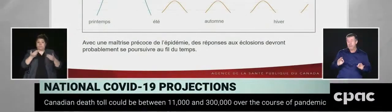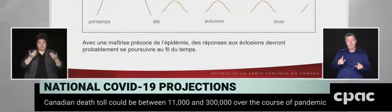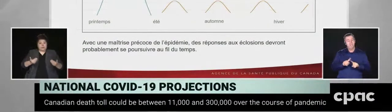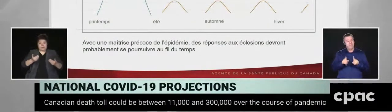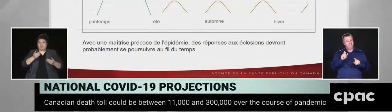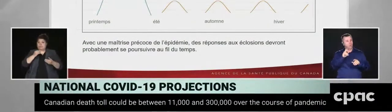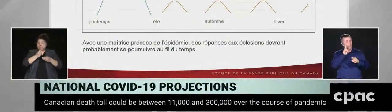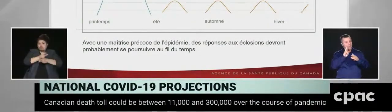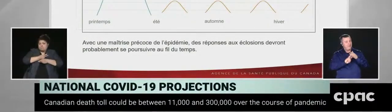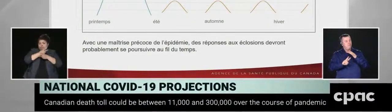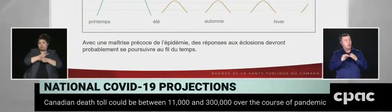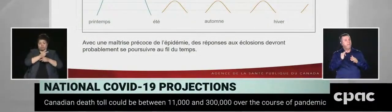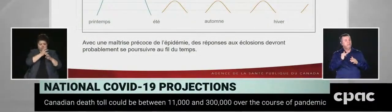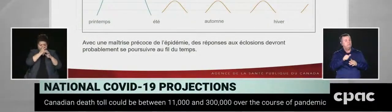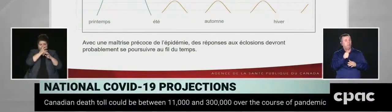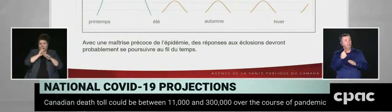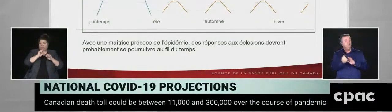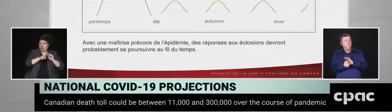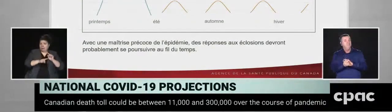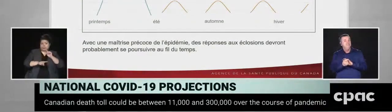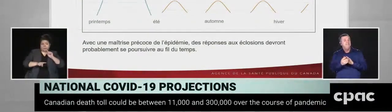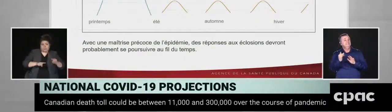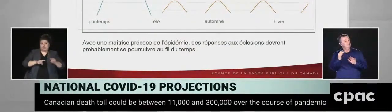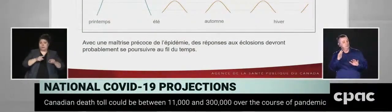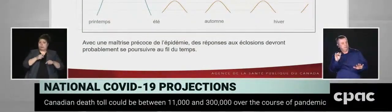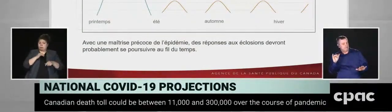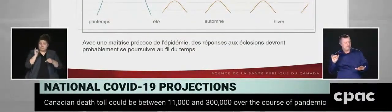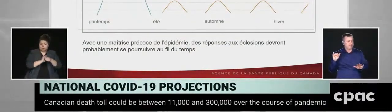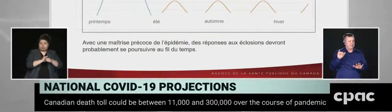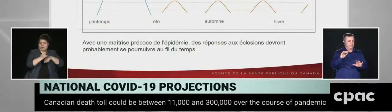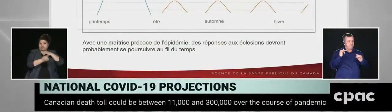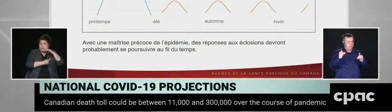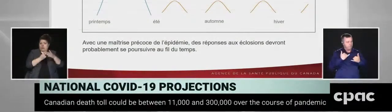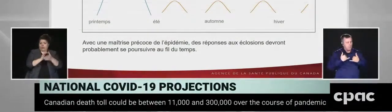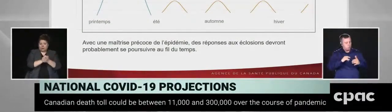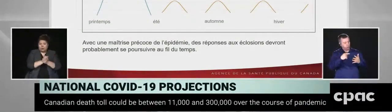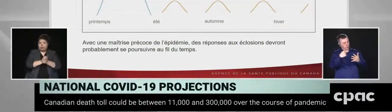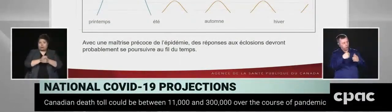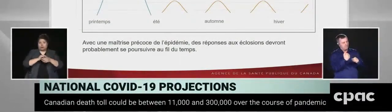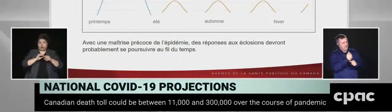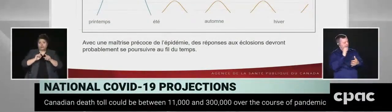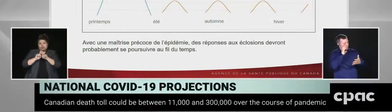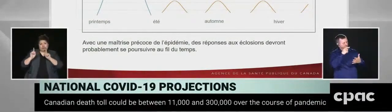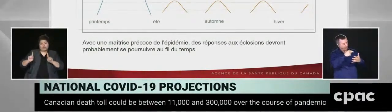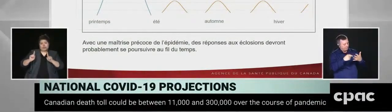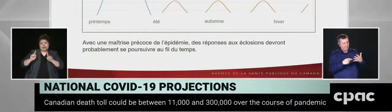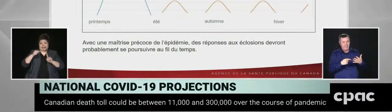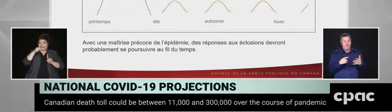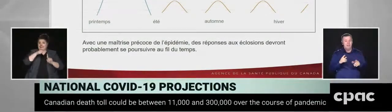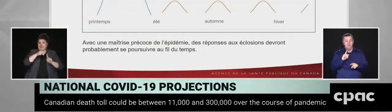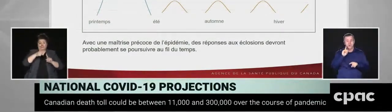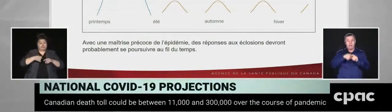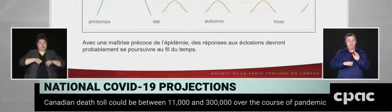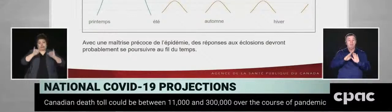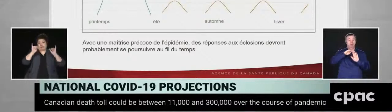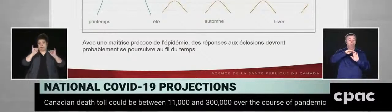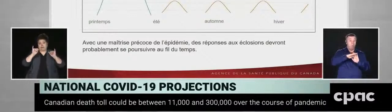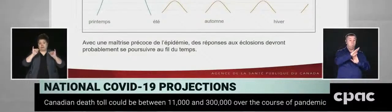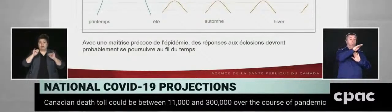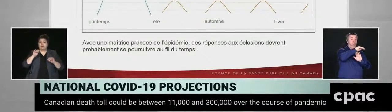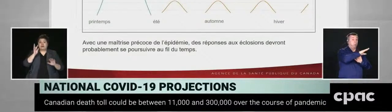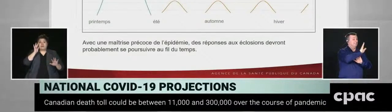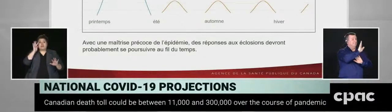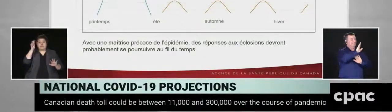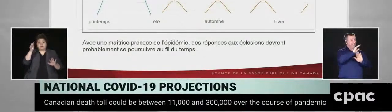publique devront rester en place pour prévenir la croissance de petites vagues à venir, de plus petites vagues à